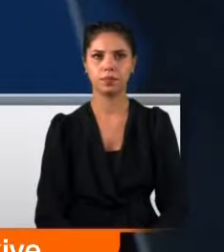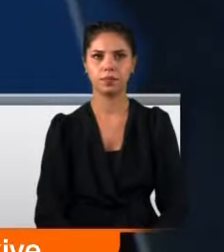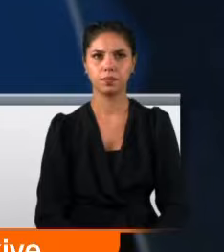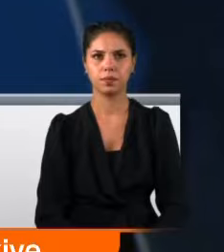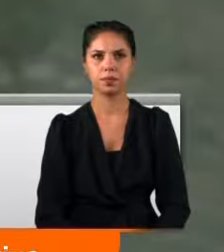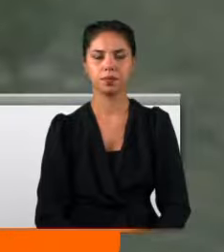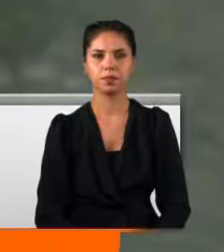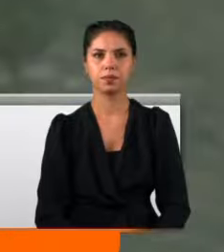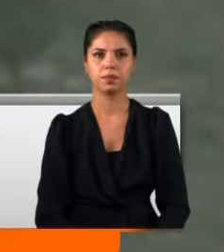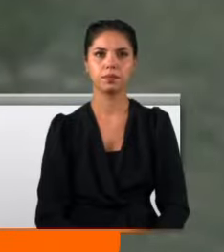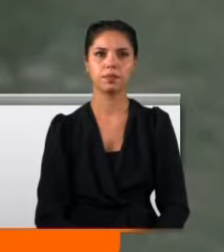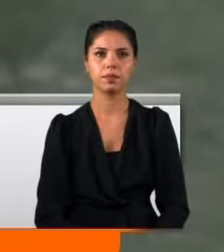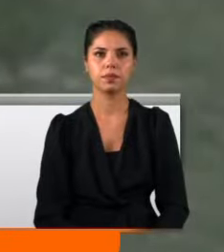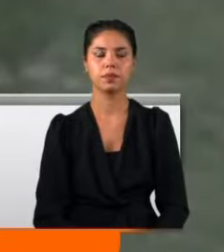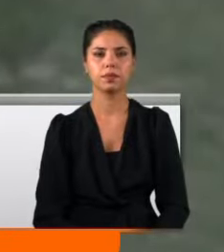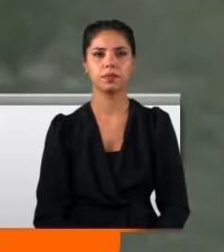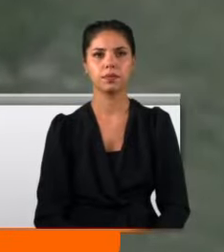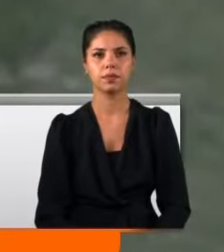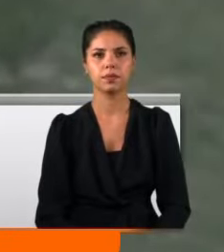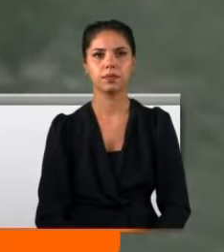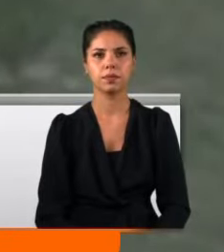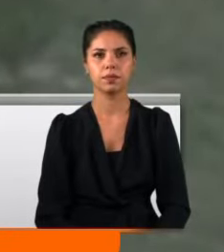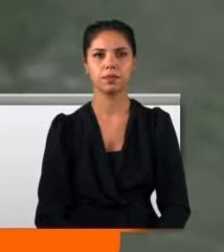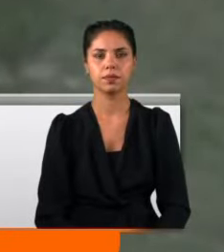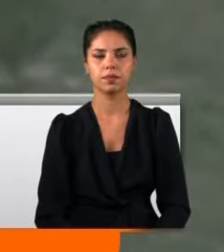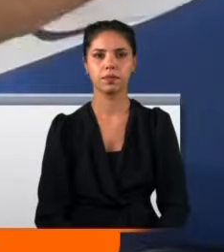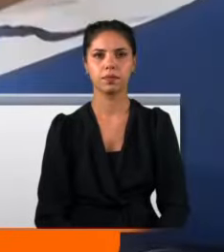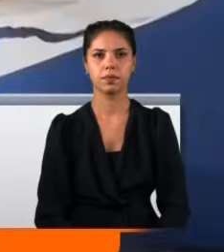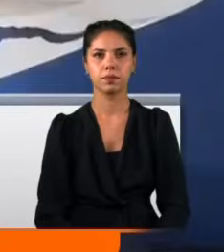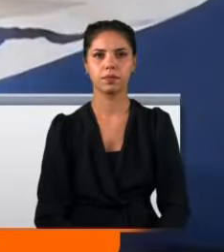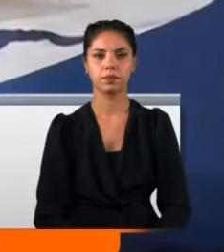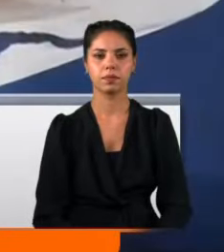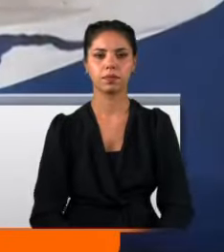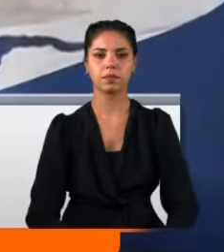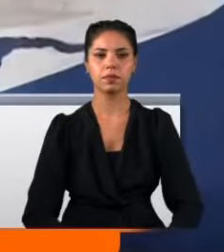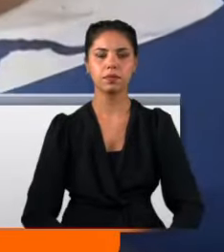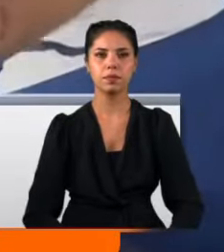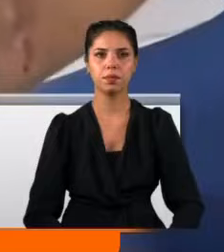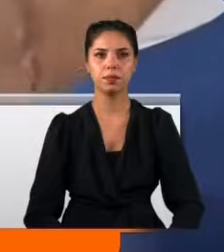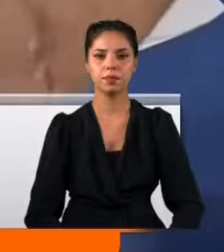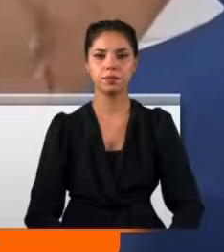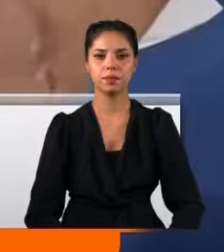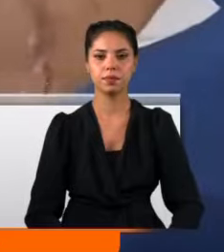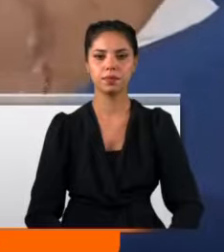Gazze'deki acıları sonlandırma ve bu savaşı bitirme zamanı gelmiştir.